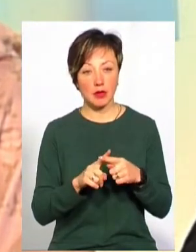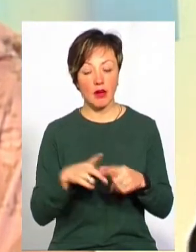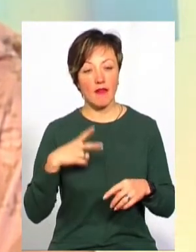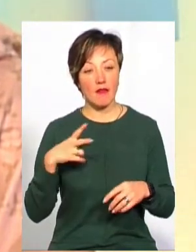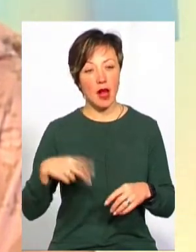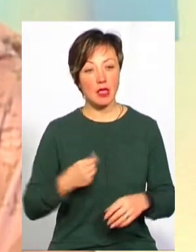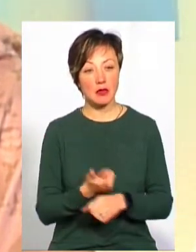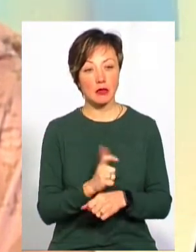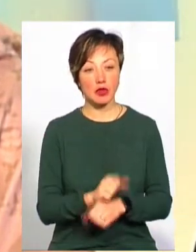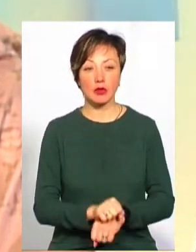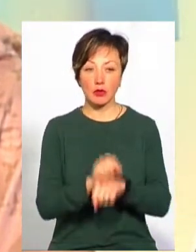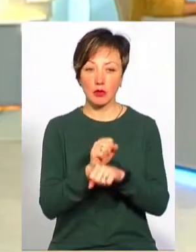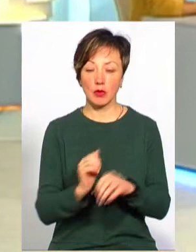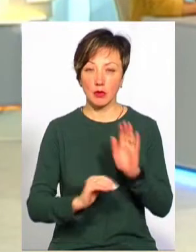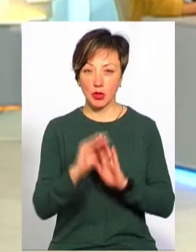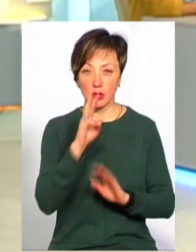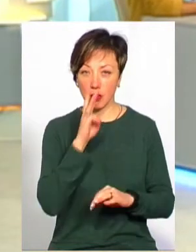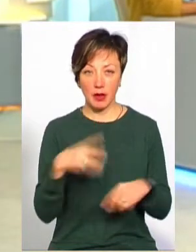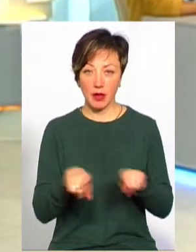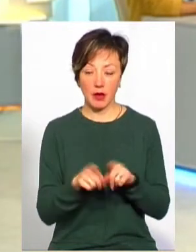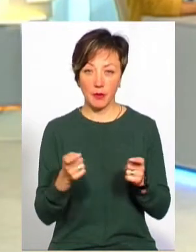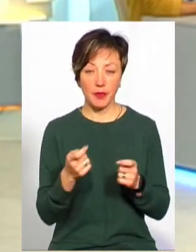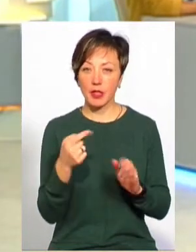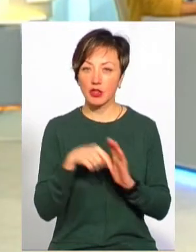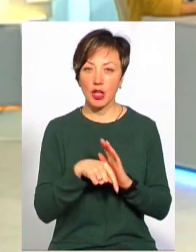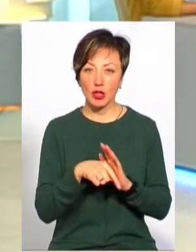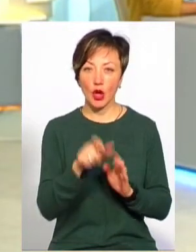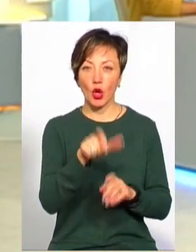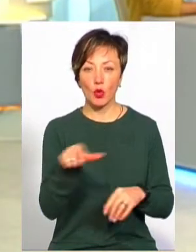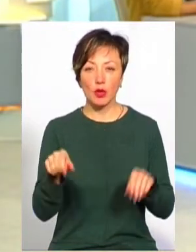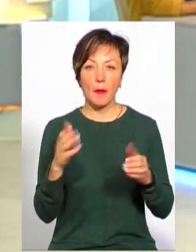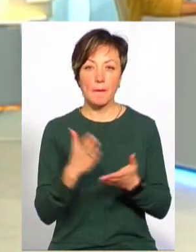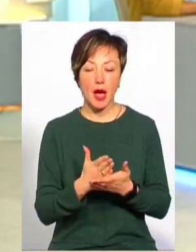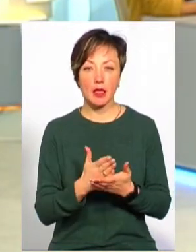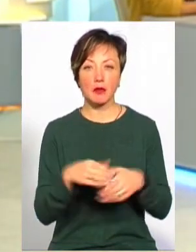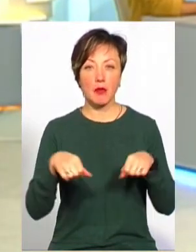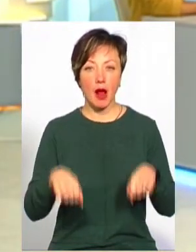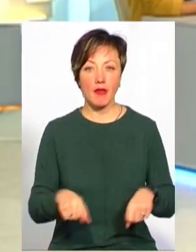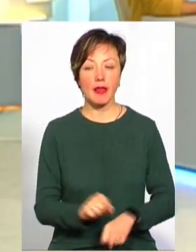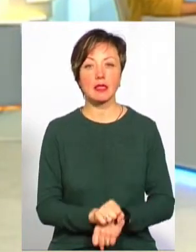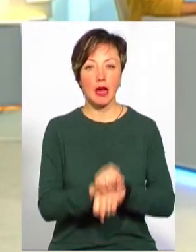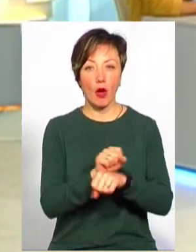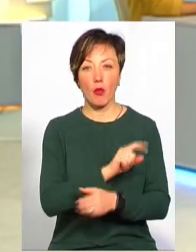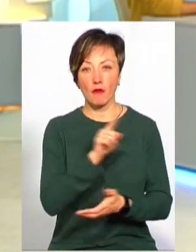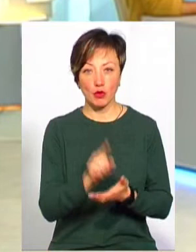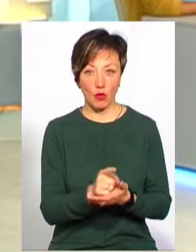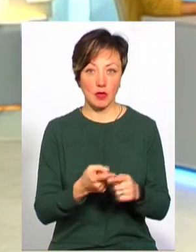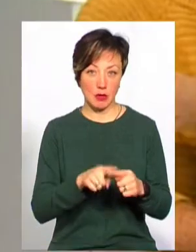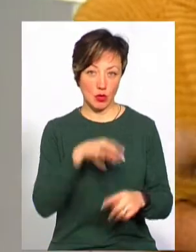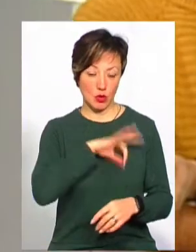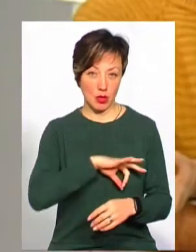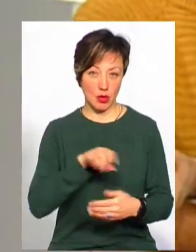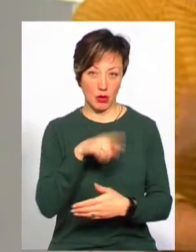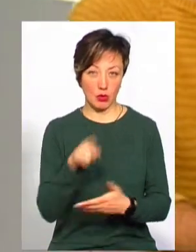більш страйкують, більша зарплата. Не так, трохи. Але ж не означає те, що якщо люди можуть мати право на страйк, вони обов'язково цим